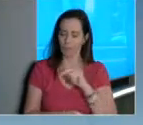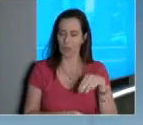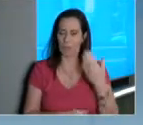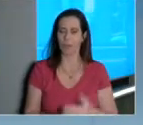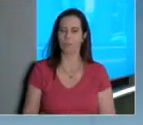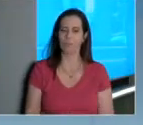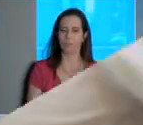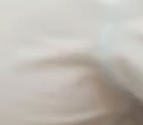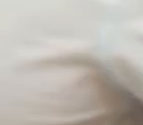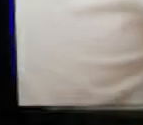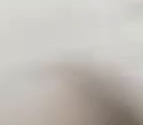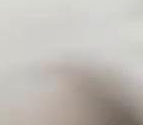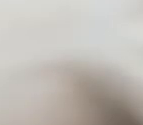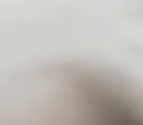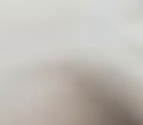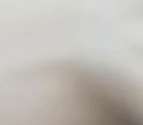הבא.